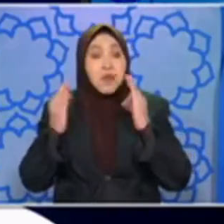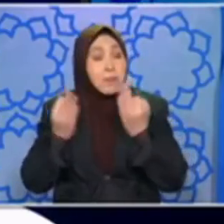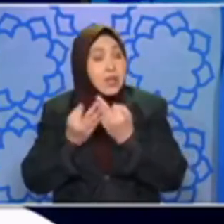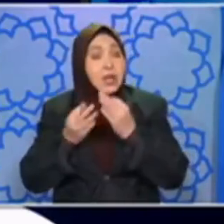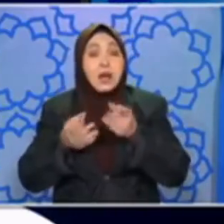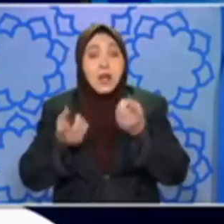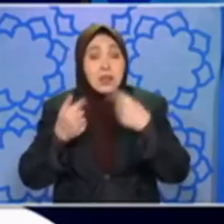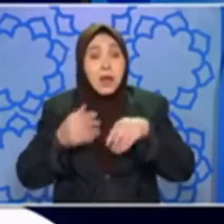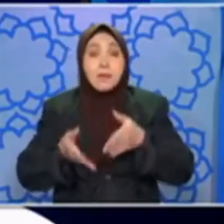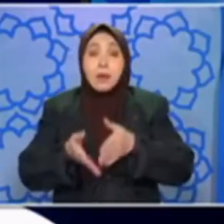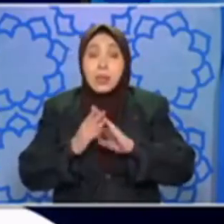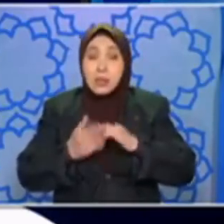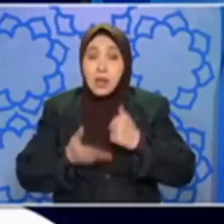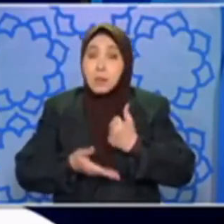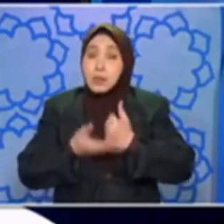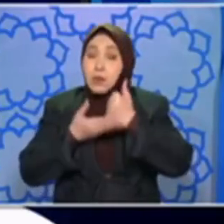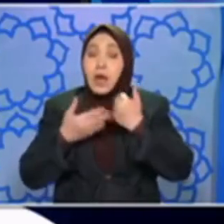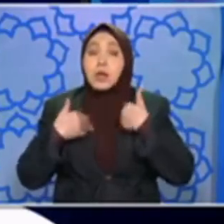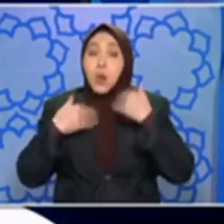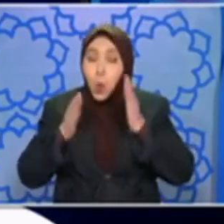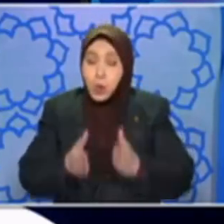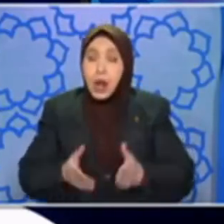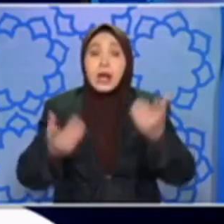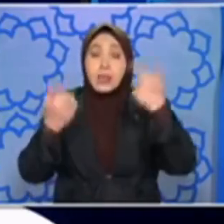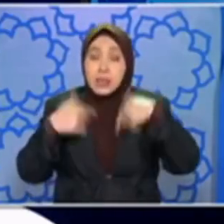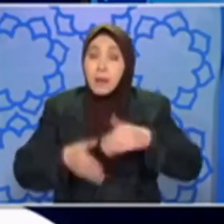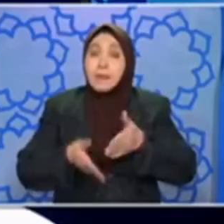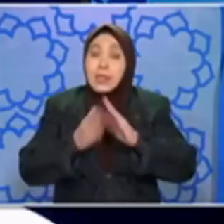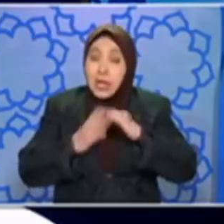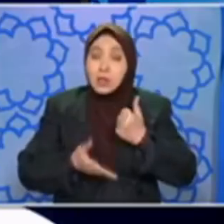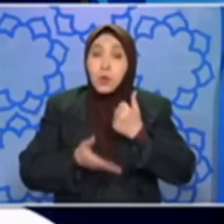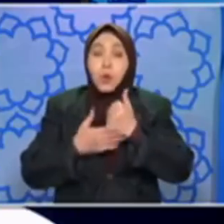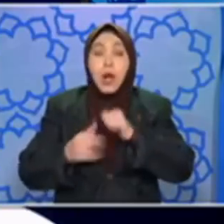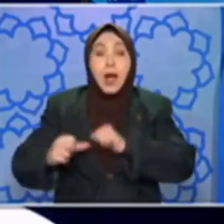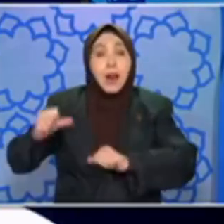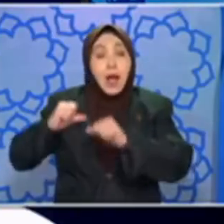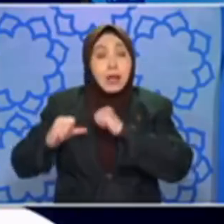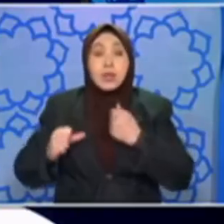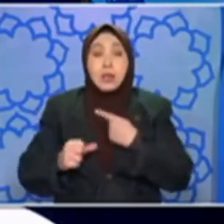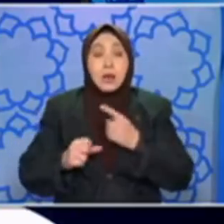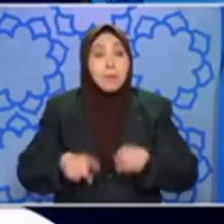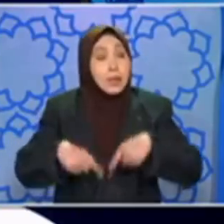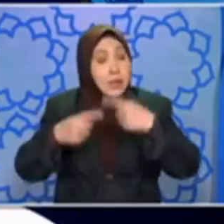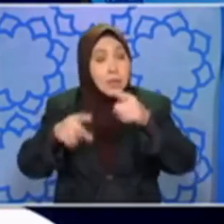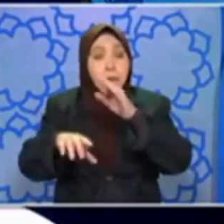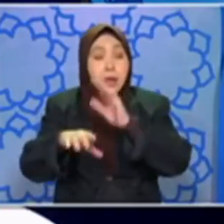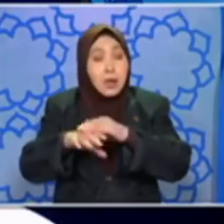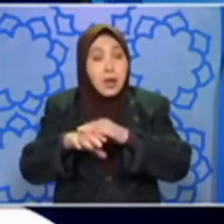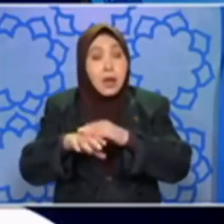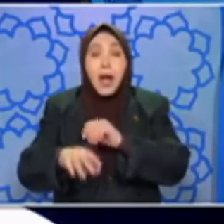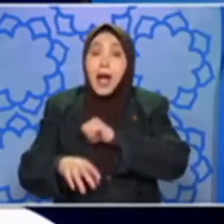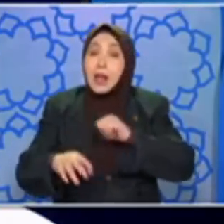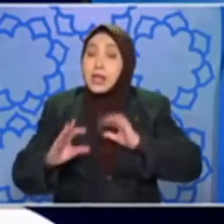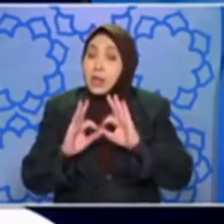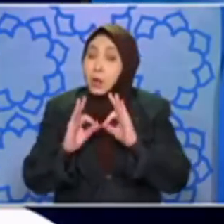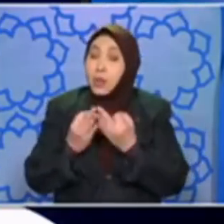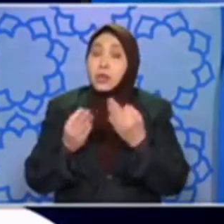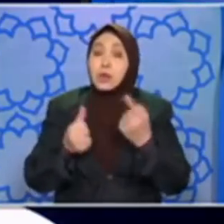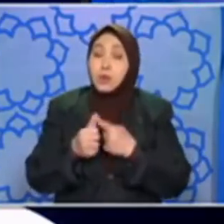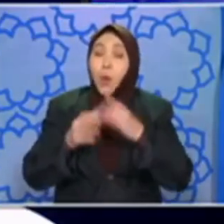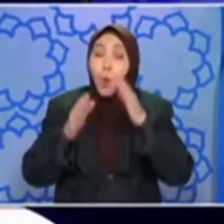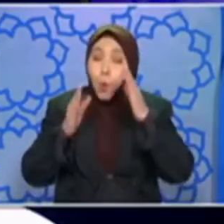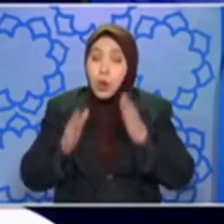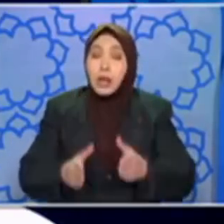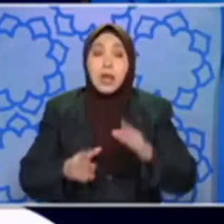pertolongan. Isunya apa? Ada orang minta tolong, salah satu akhlak seorang Muslim ialah kita beri kepada ahli keluarga kita, orang-orang yang